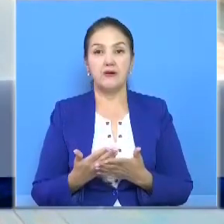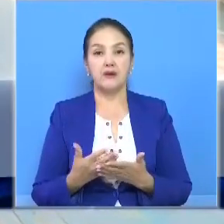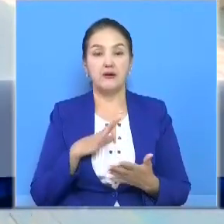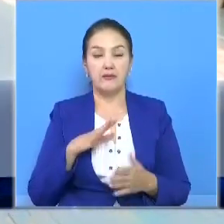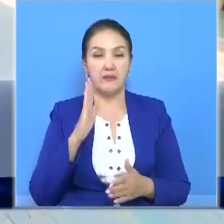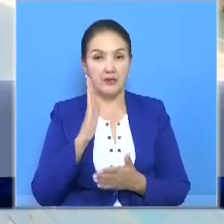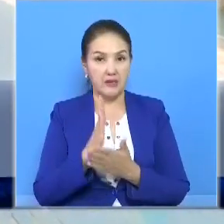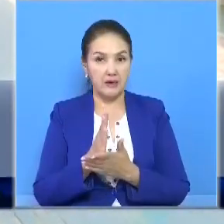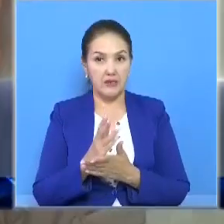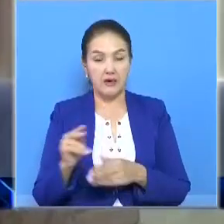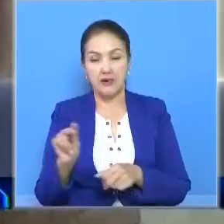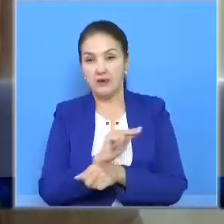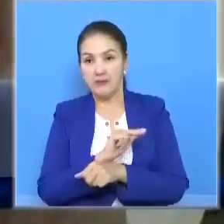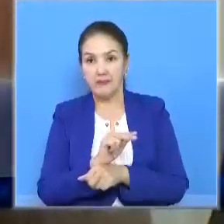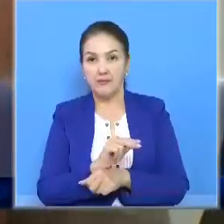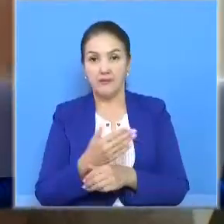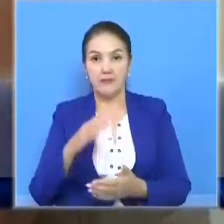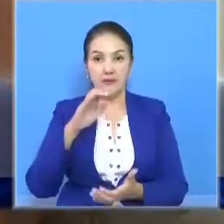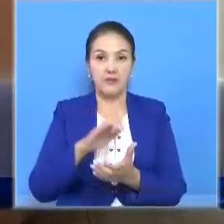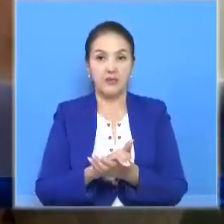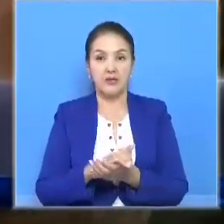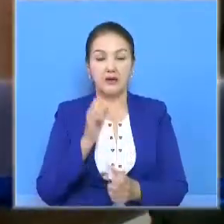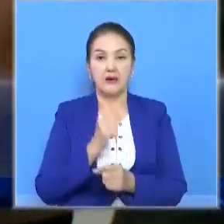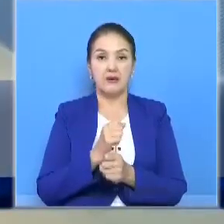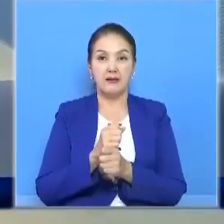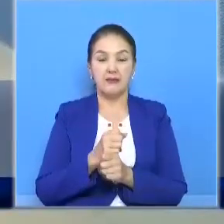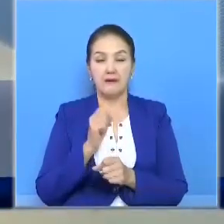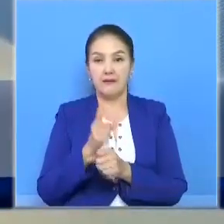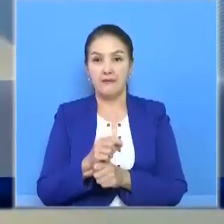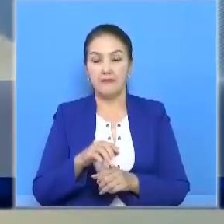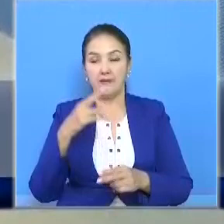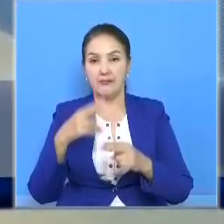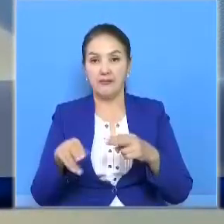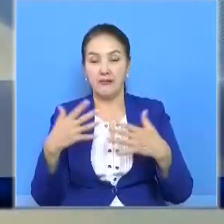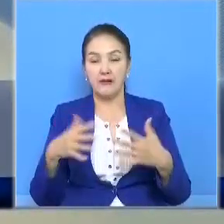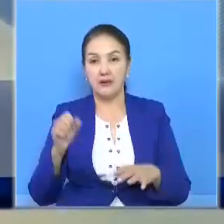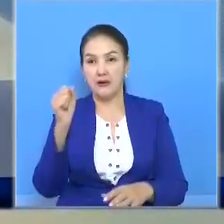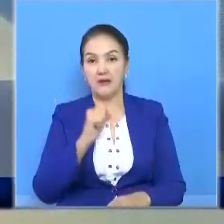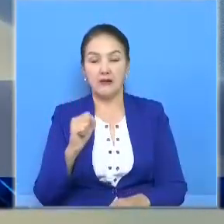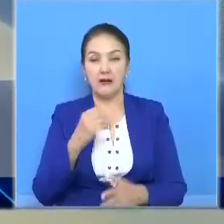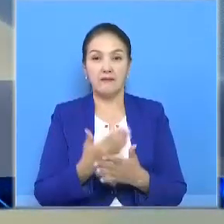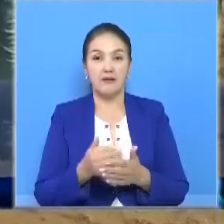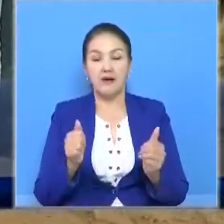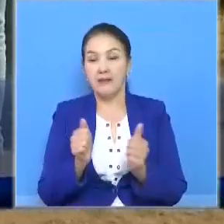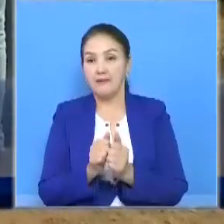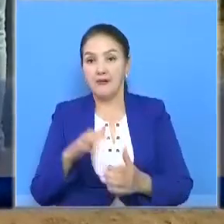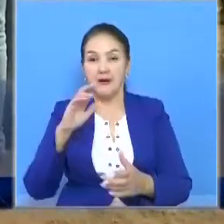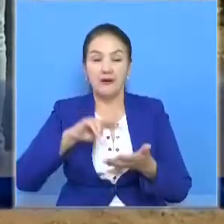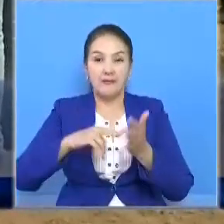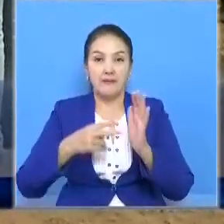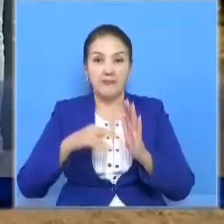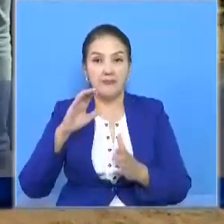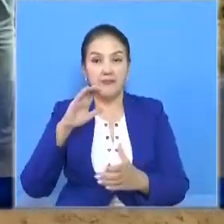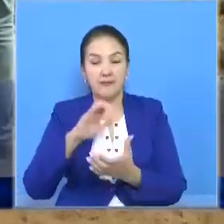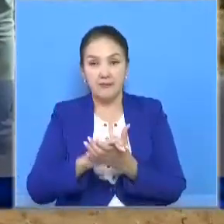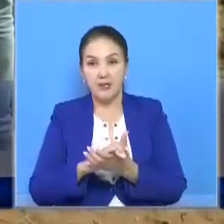который находится на реконструкции. Он ознакомился с ходом работы и дал задание закончить их к концу августа. По пути ознакомился с планом